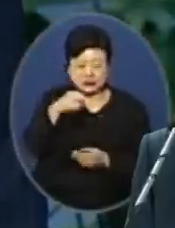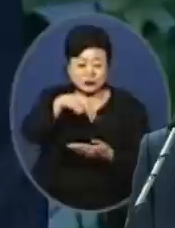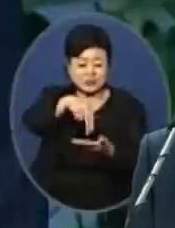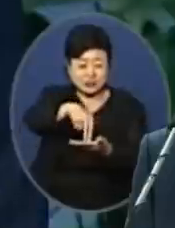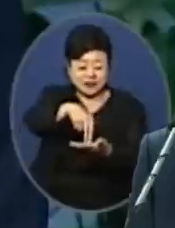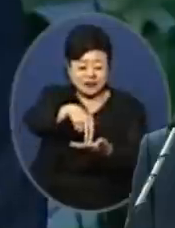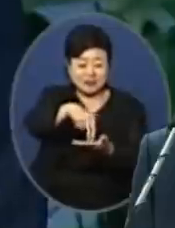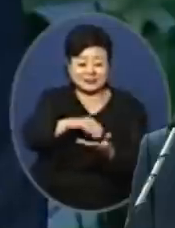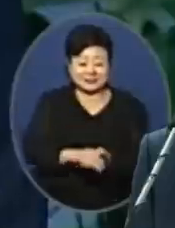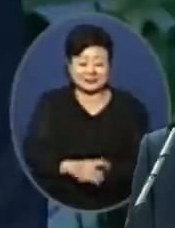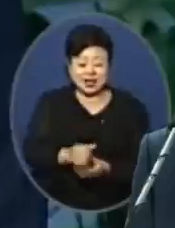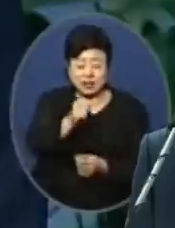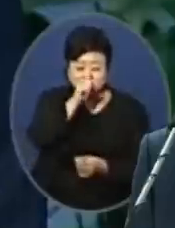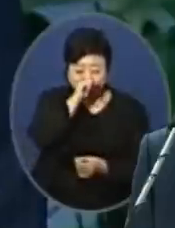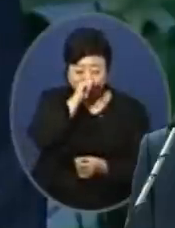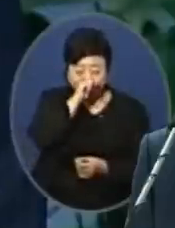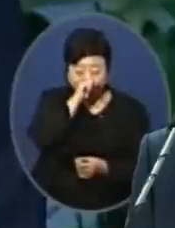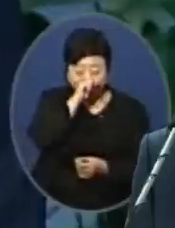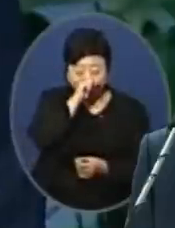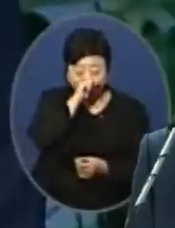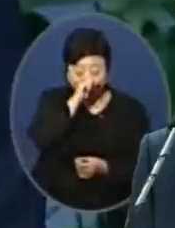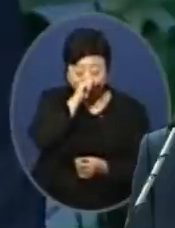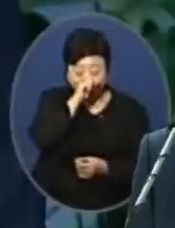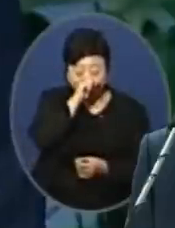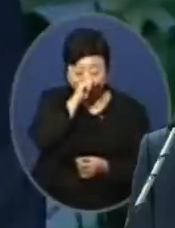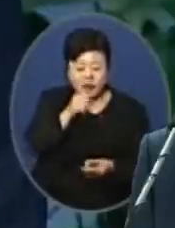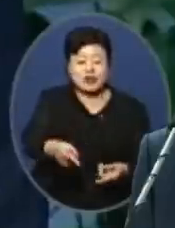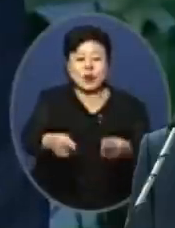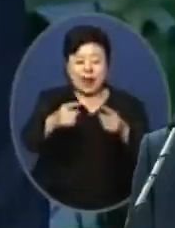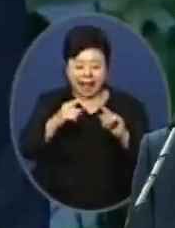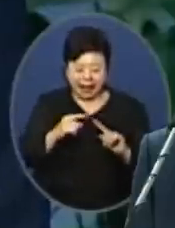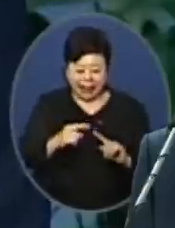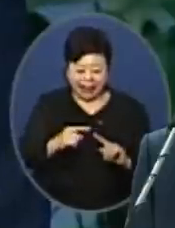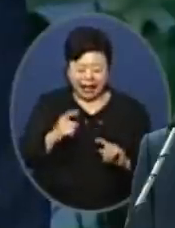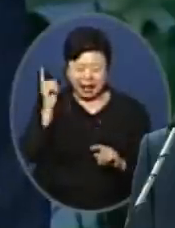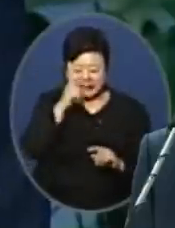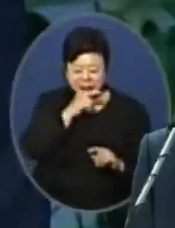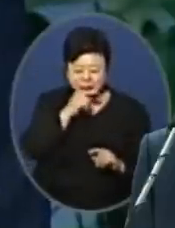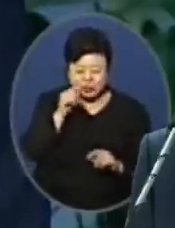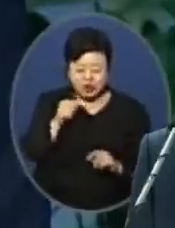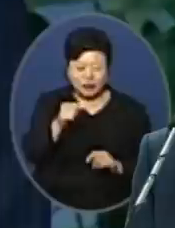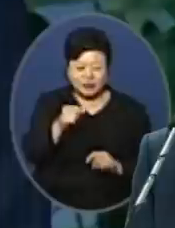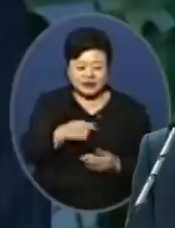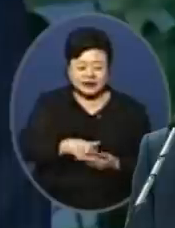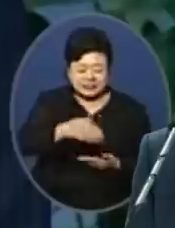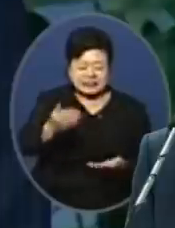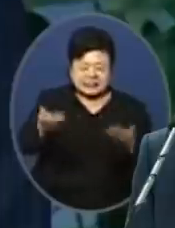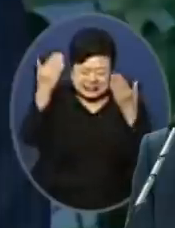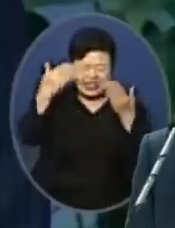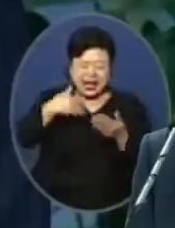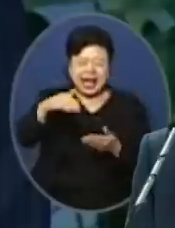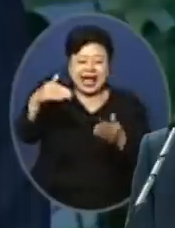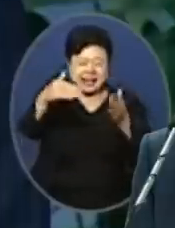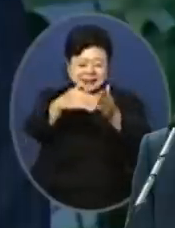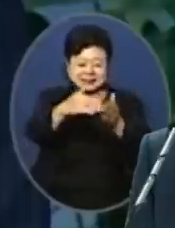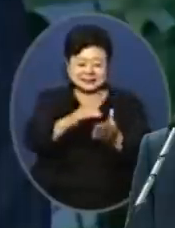서서 좋은 것은 다 들어오게 하고 나쁜 것은 지나가게 만드는